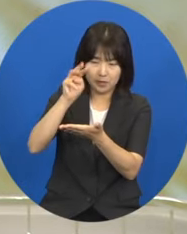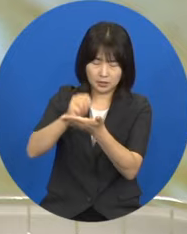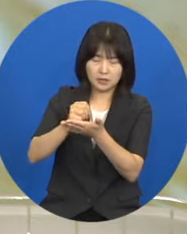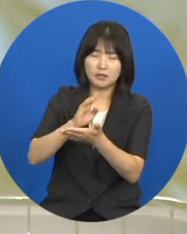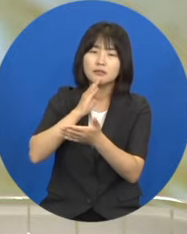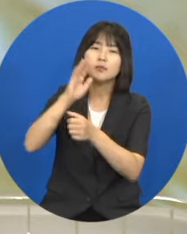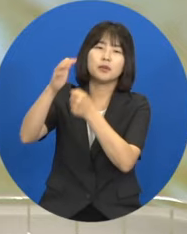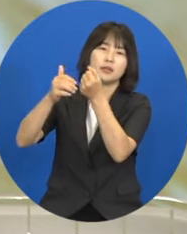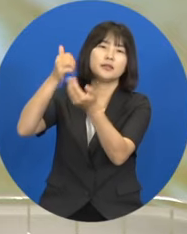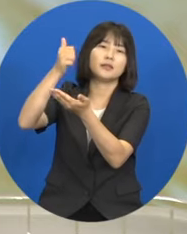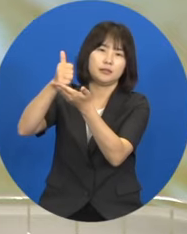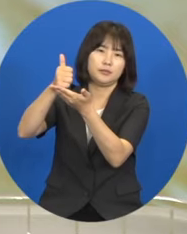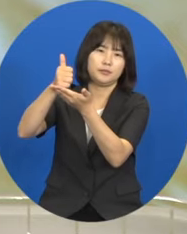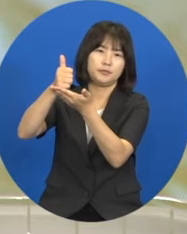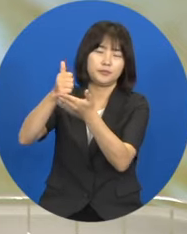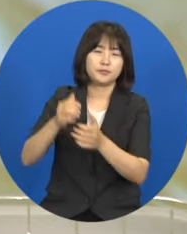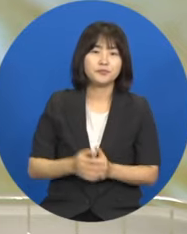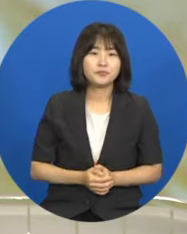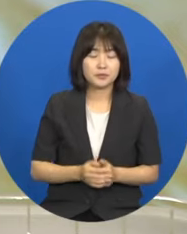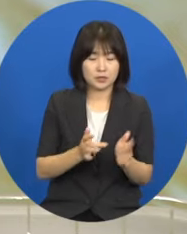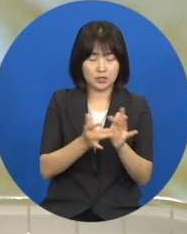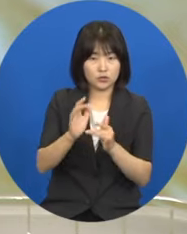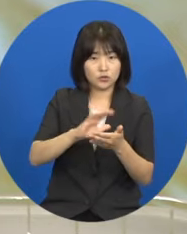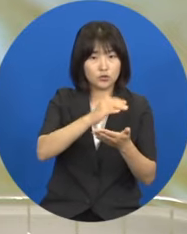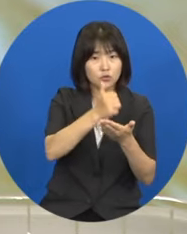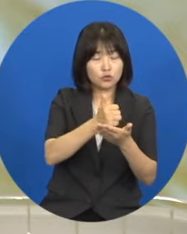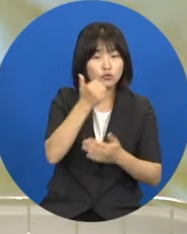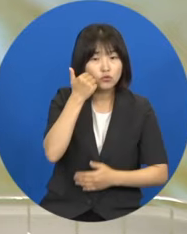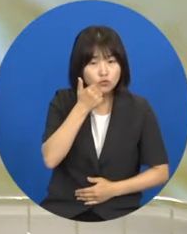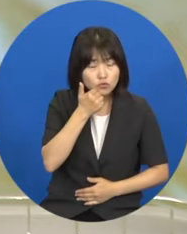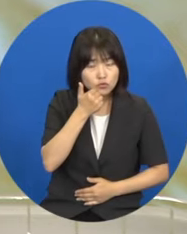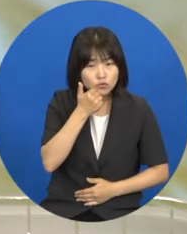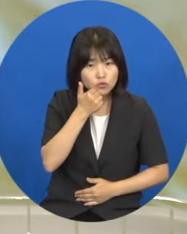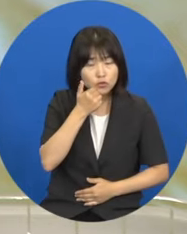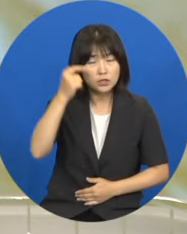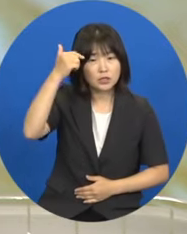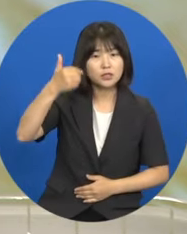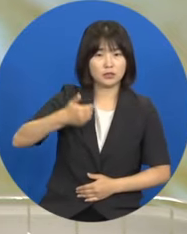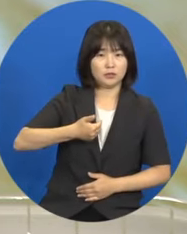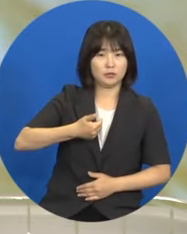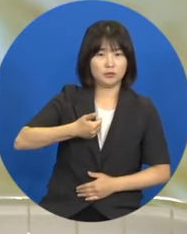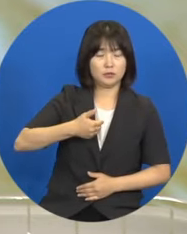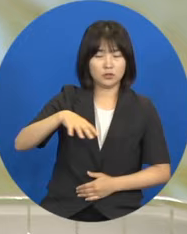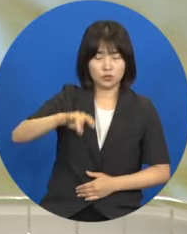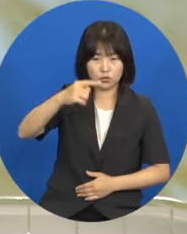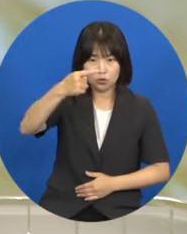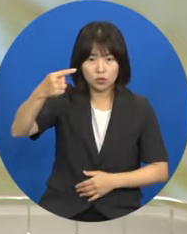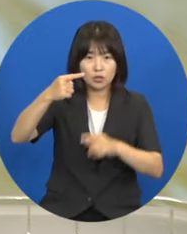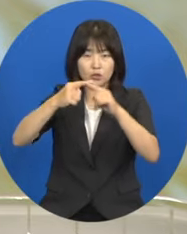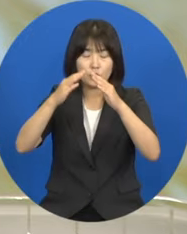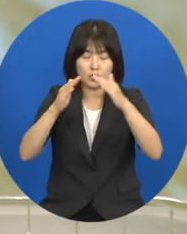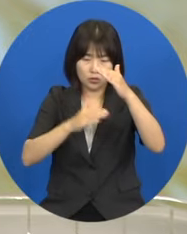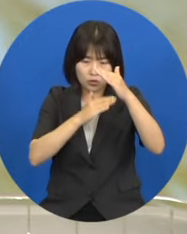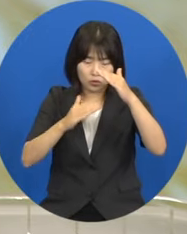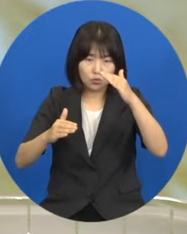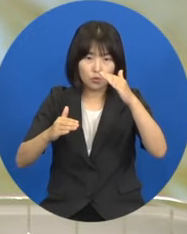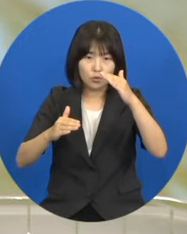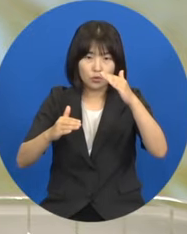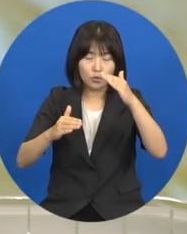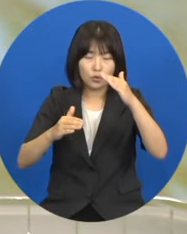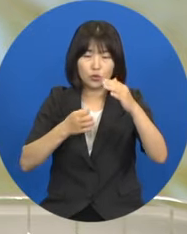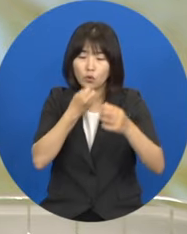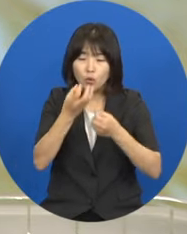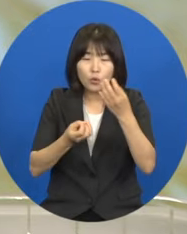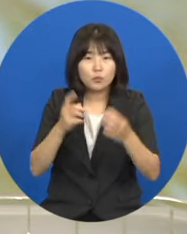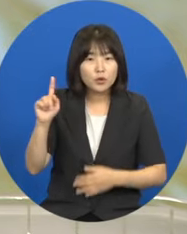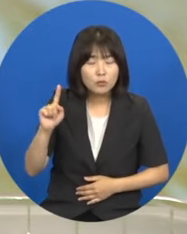하나님이십니다. 예수 그리스도가 누구냐라고 하는 질문에 초대교회의 성도들과 교회는 이렇게 가르치고